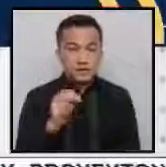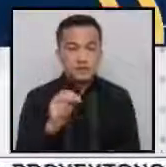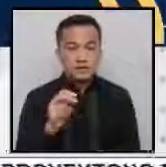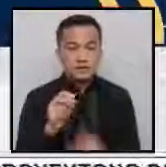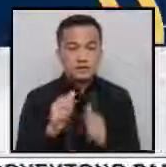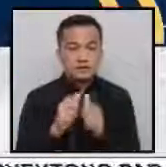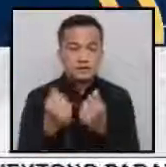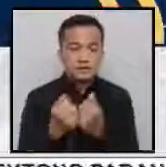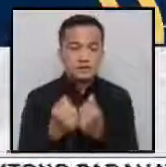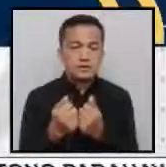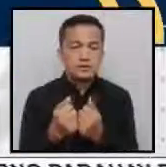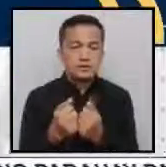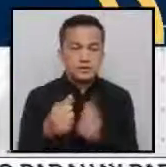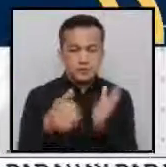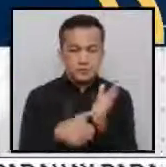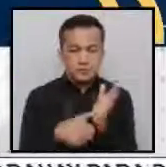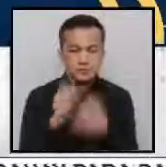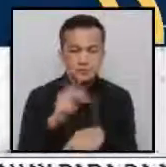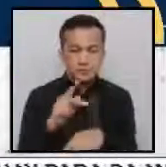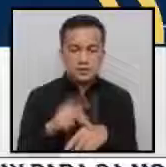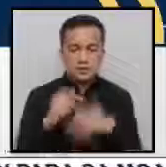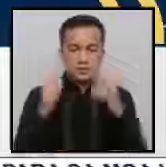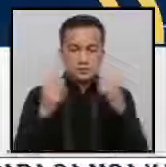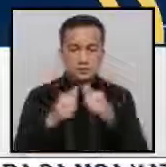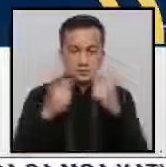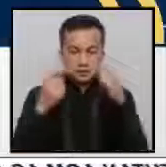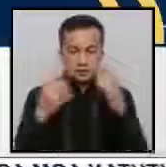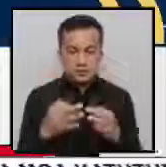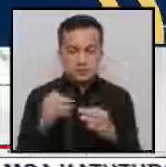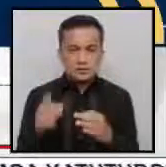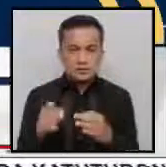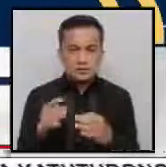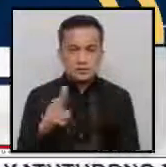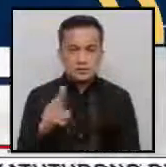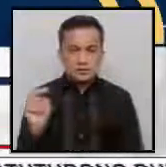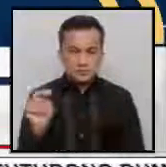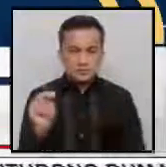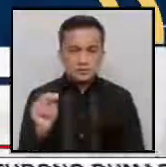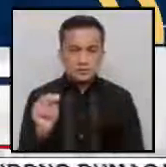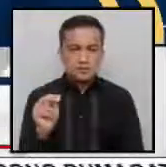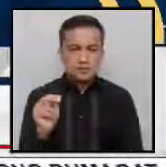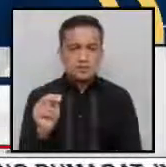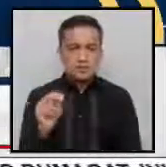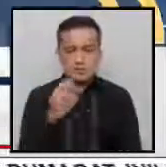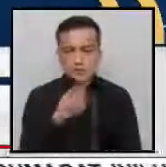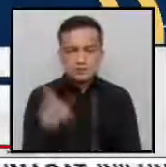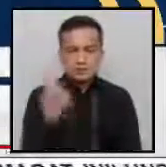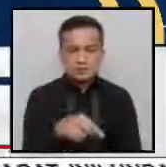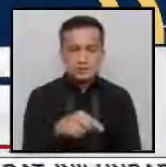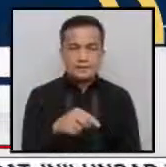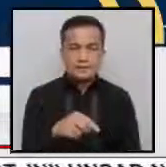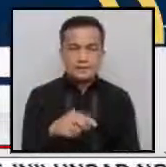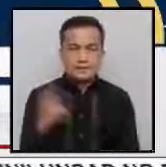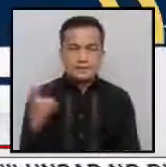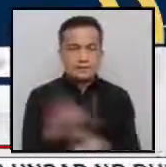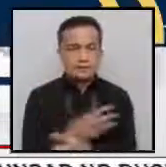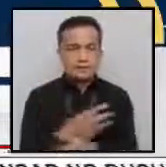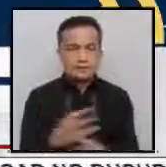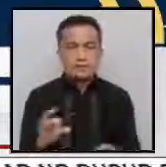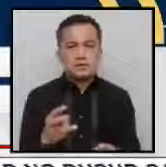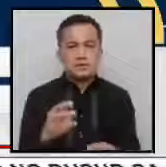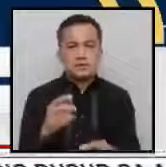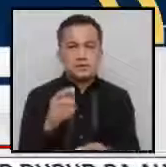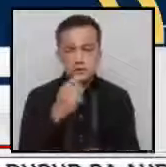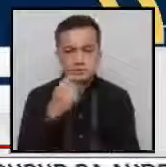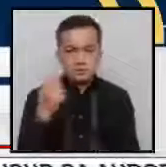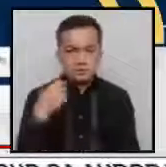bumoto ang Pilipinas pabor sa resolusyon ng United Nations na kumukondena sa karahasan sa Ukraine at nananawagan